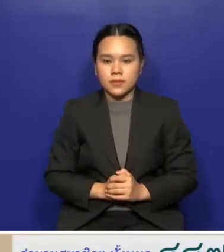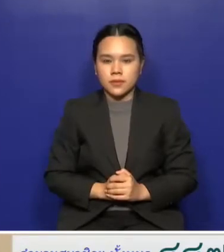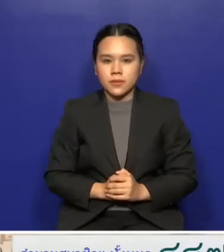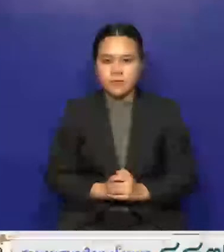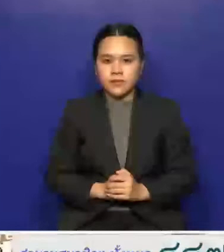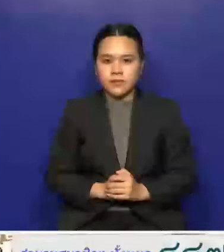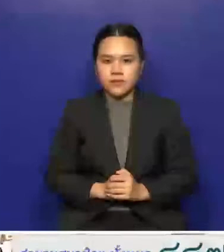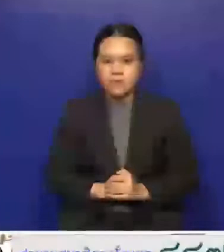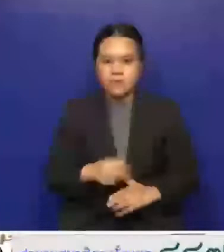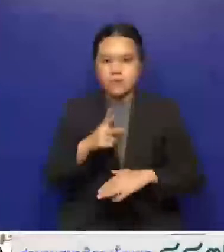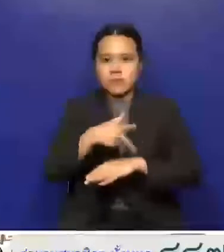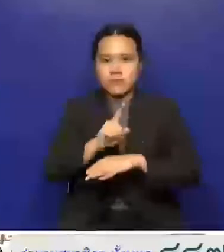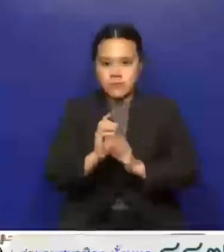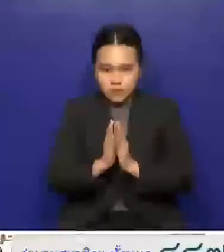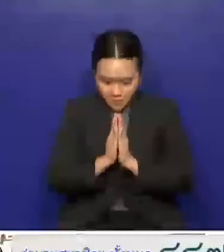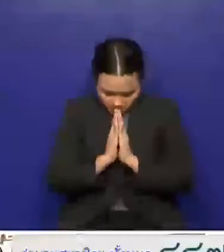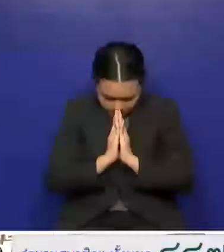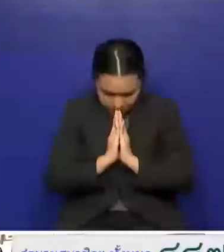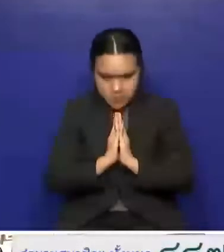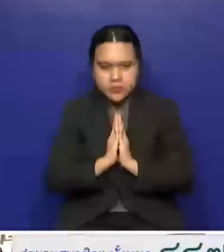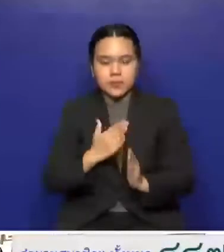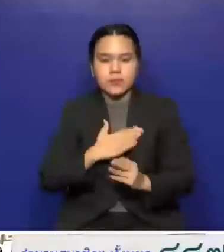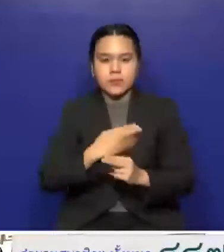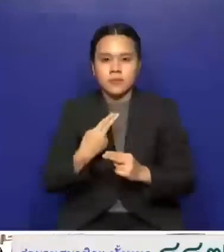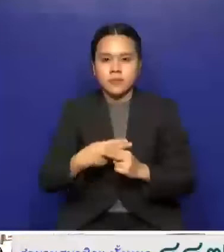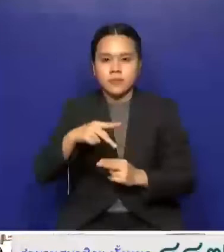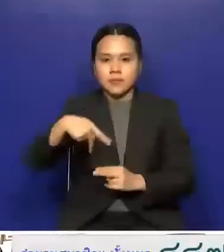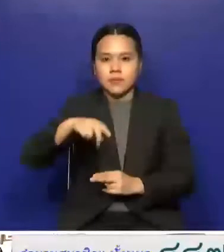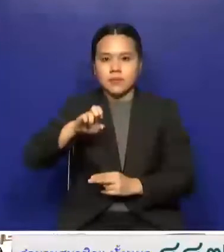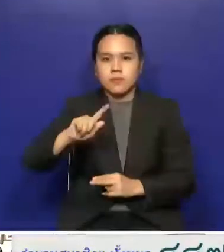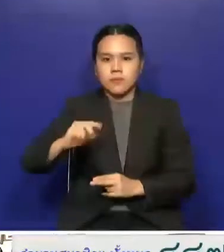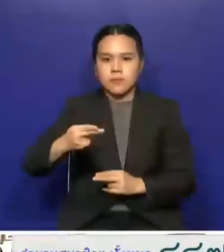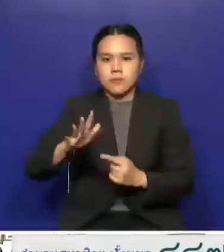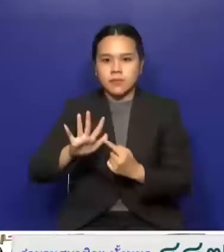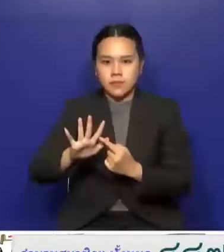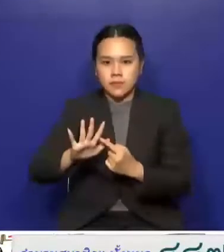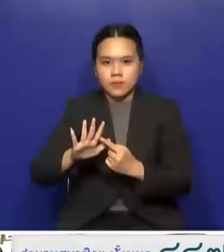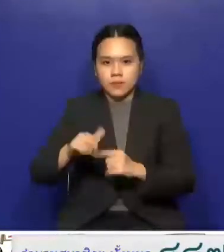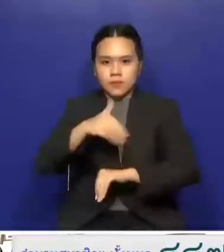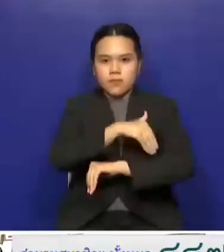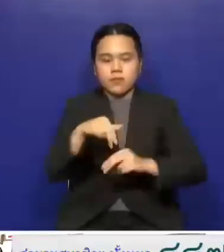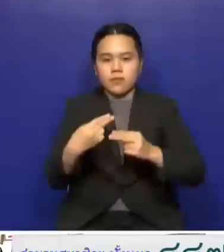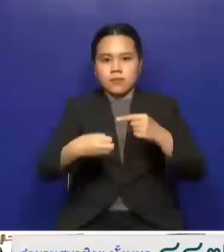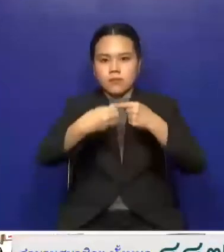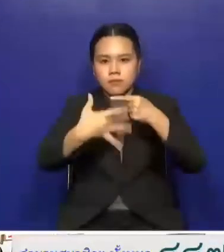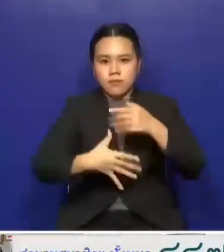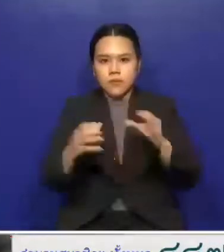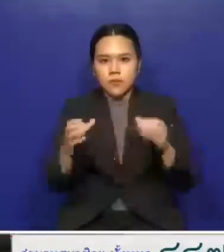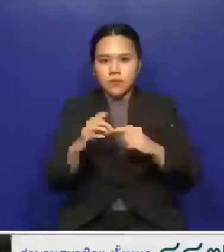ขอบคุณท่านประธานครับกราบเรียนท่านประธานที่เคารพกับผมพิธาลิ้มเจริญรัตน์บัญชีรายชื่อพรรคก้าว